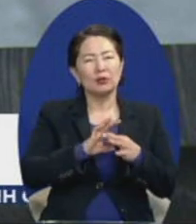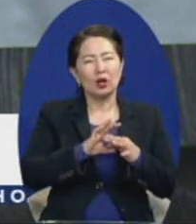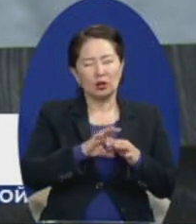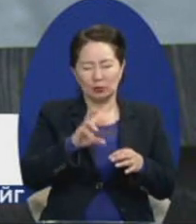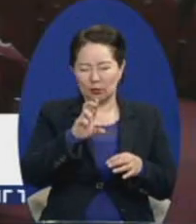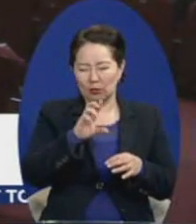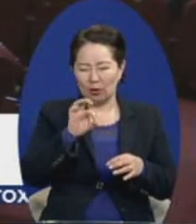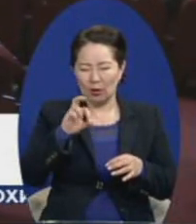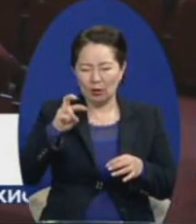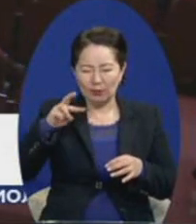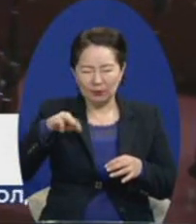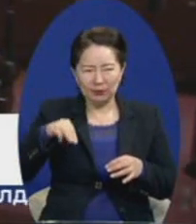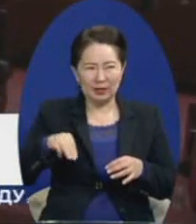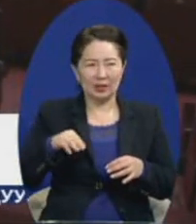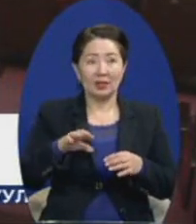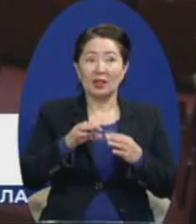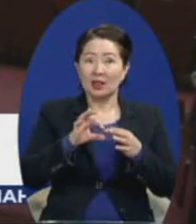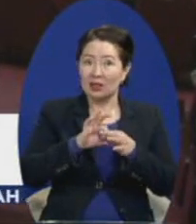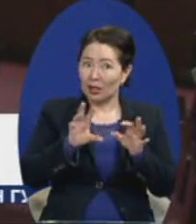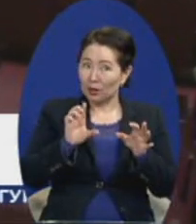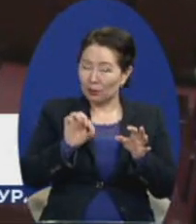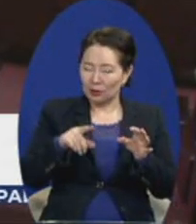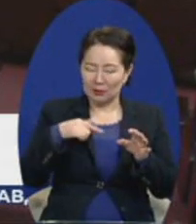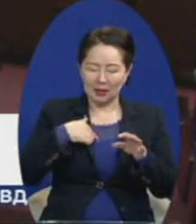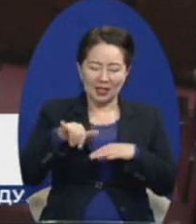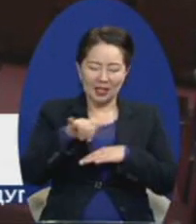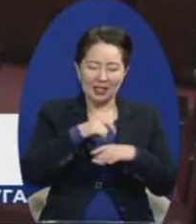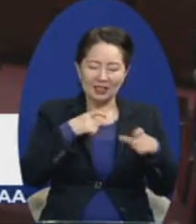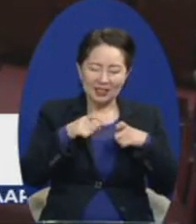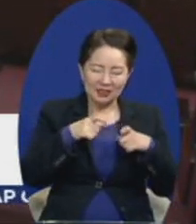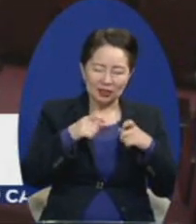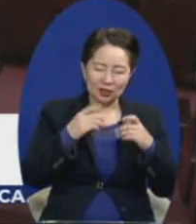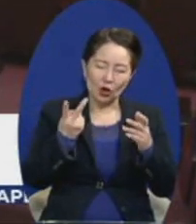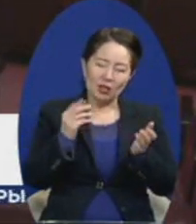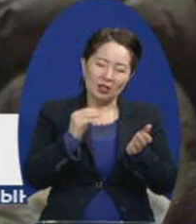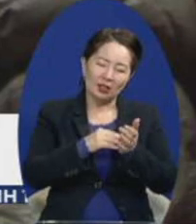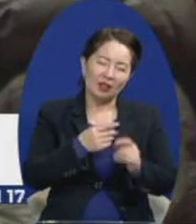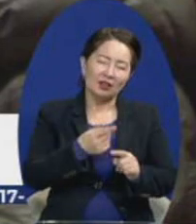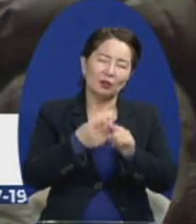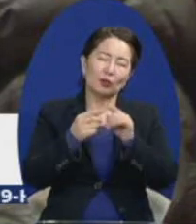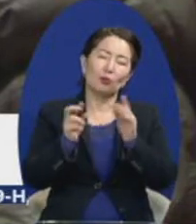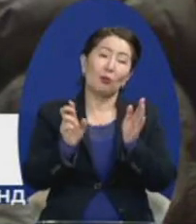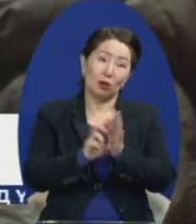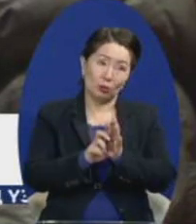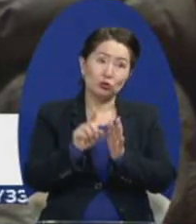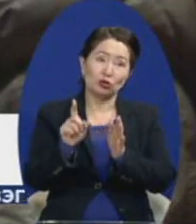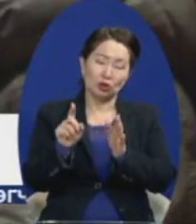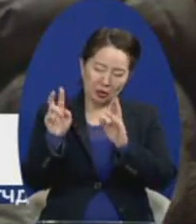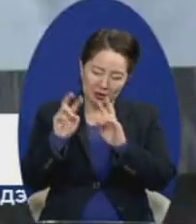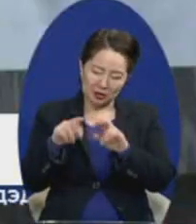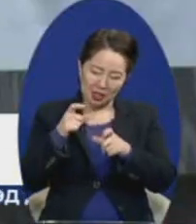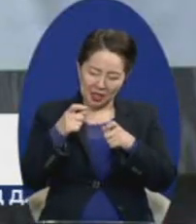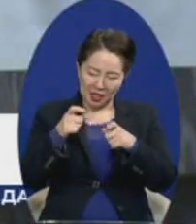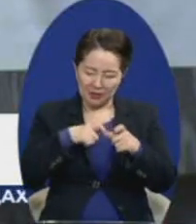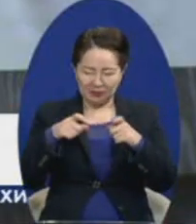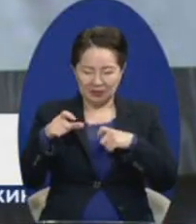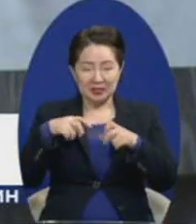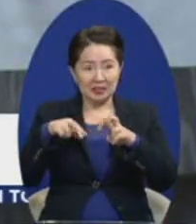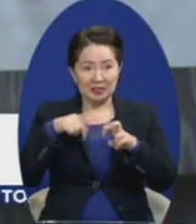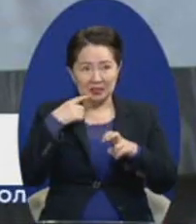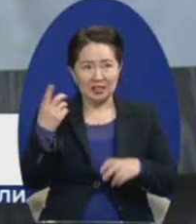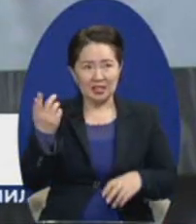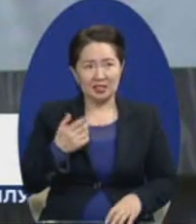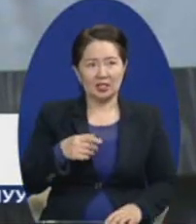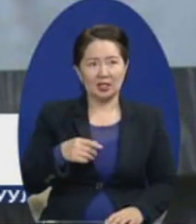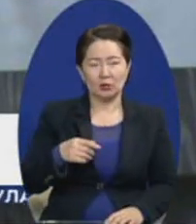банктуудаа нээчүүл манай одоо эдийн засаг хоёр дахин нэмэлт юм болцоотой байна гэдэг эдийн засгчид бүгдээр хэлж байгаа.